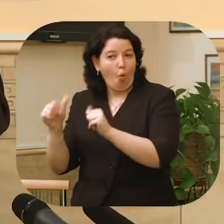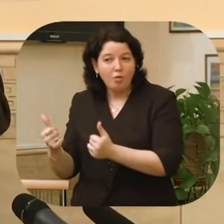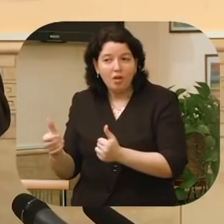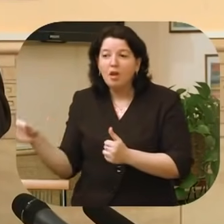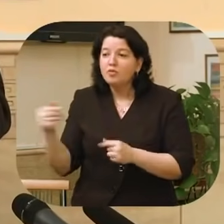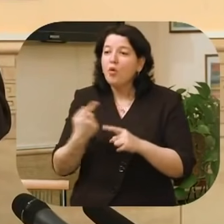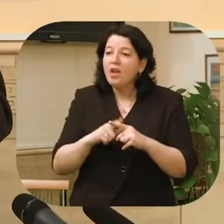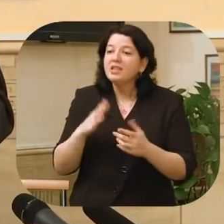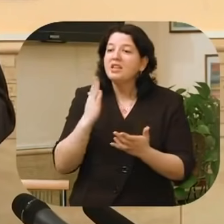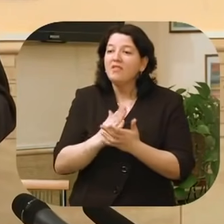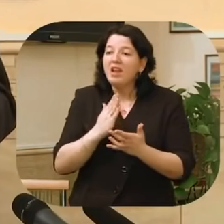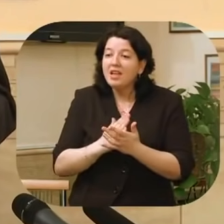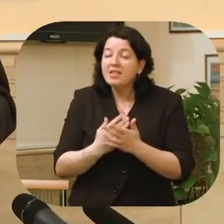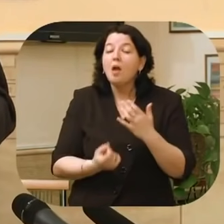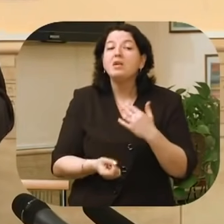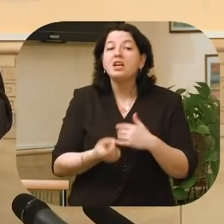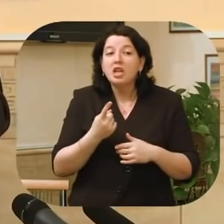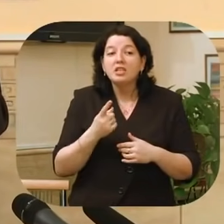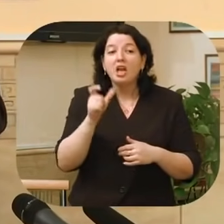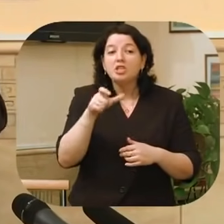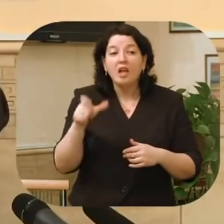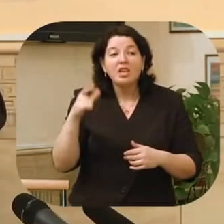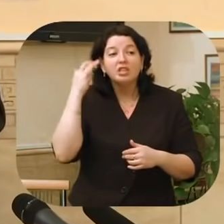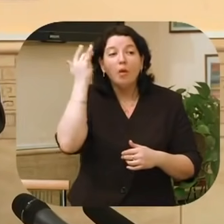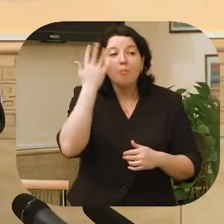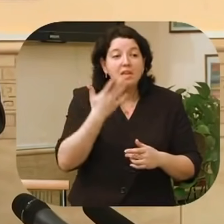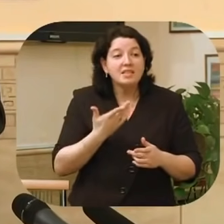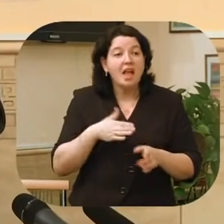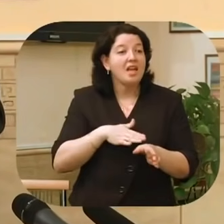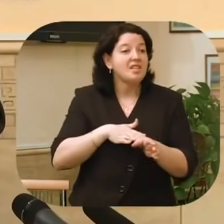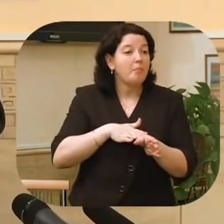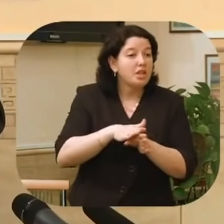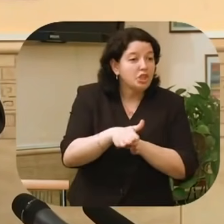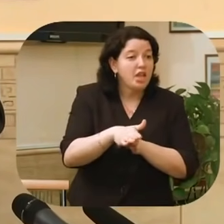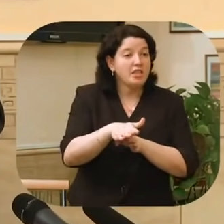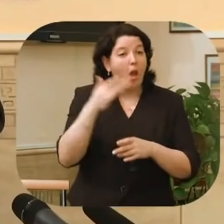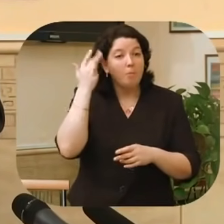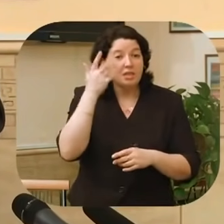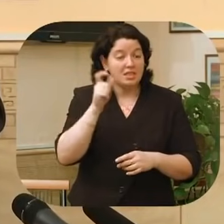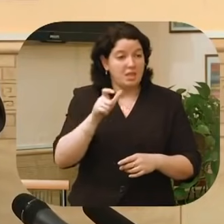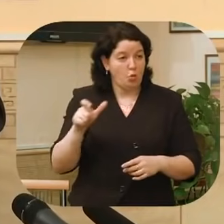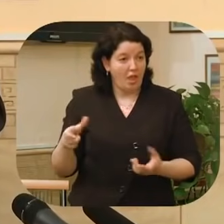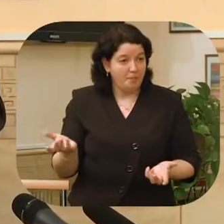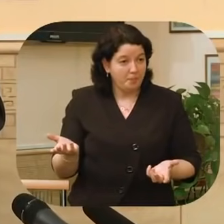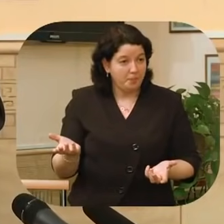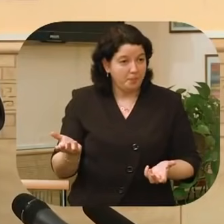все это является порождением человеческой мысли, воплощением человеческой мысли.